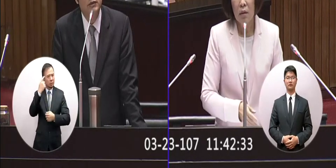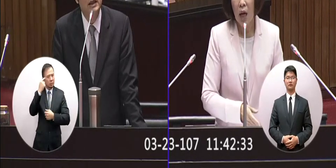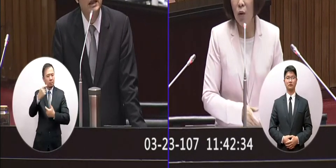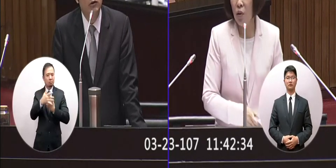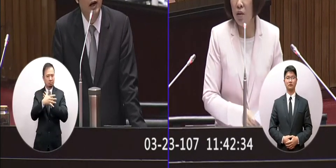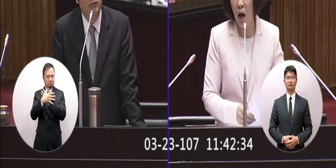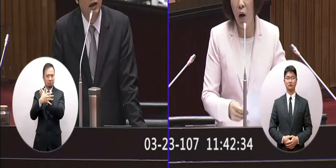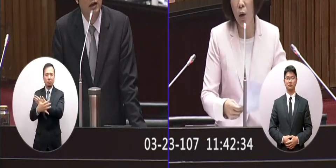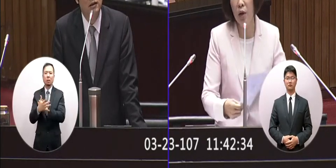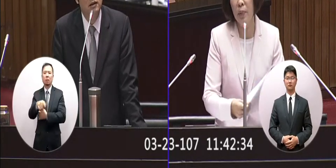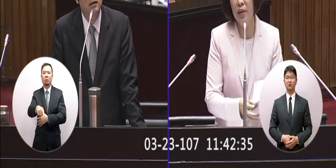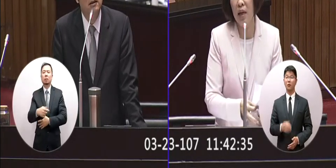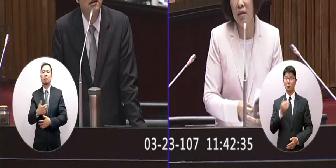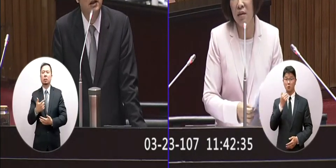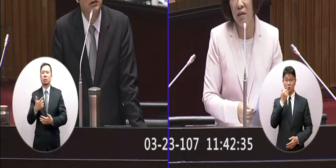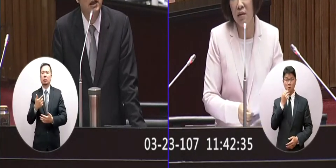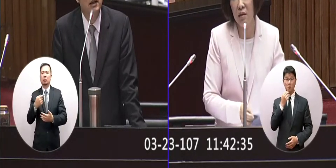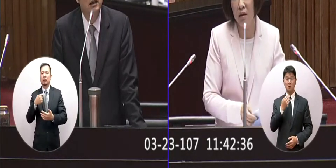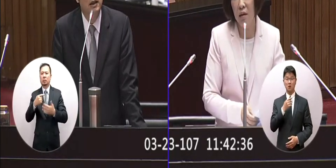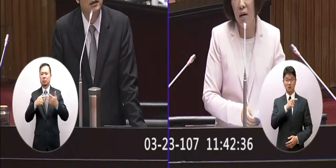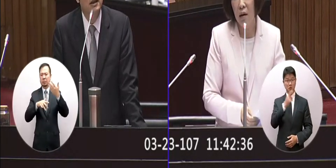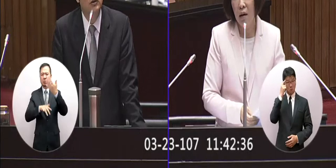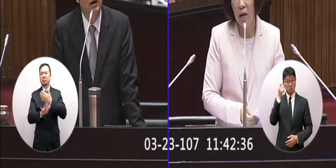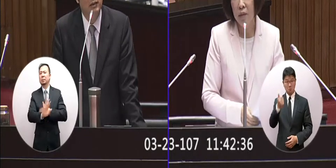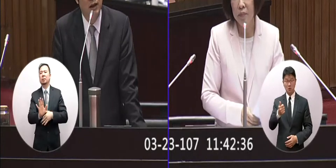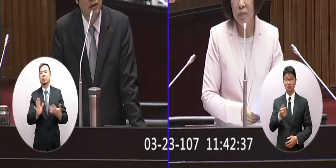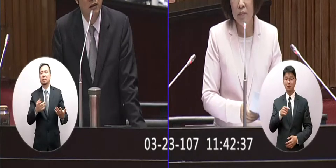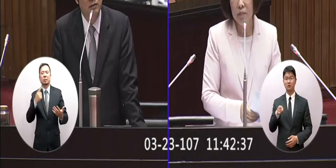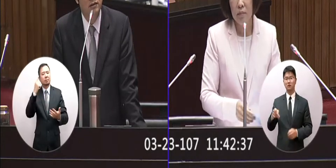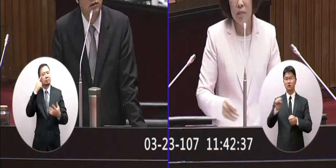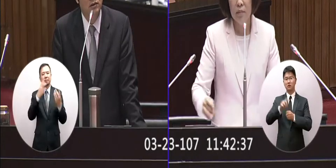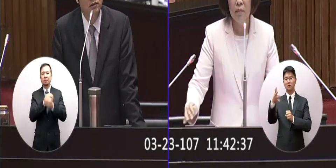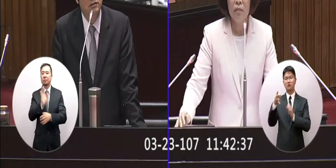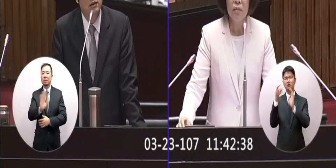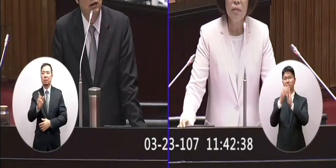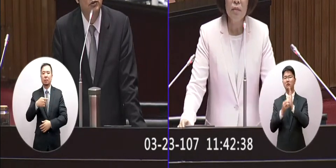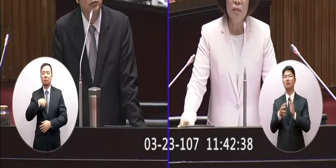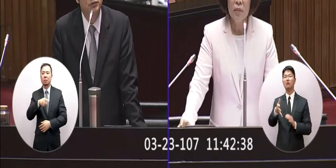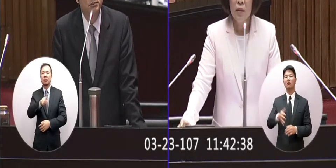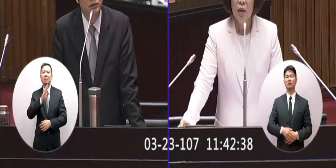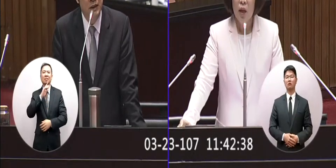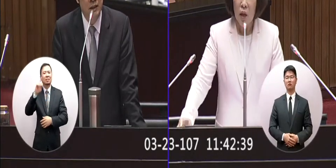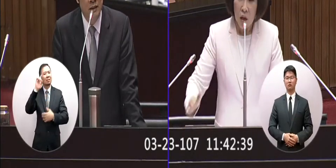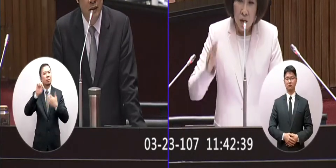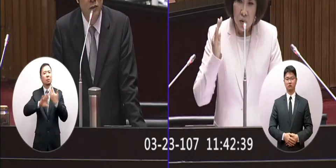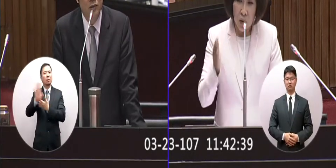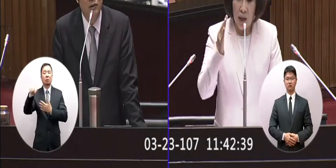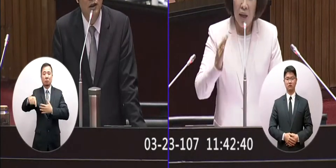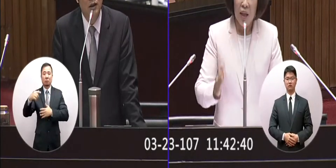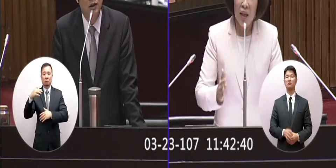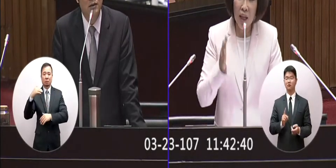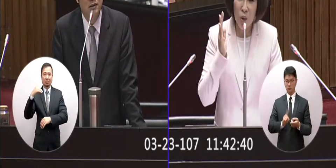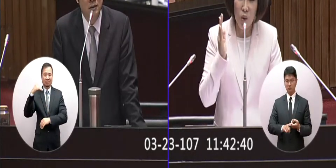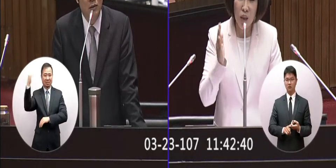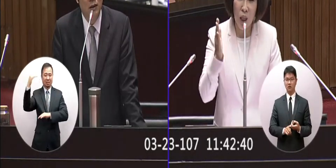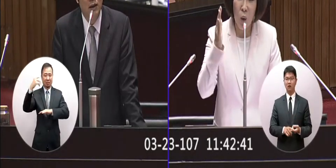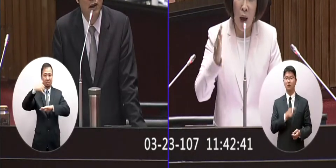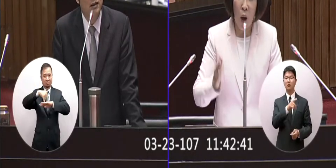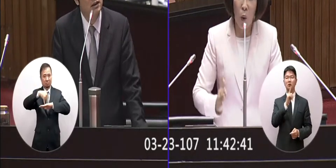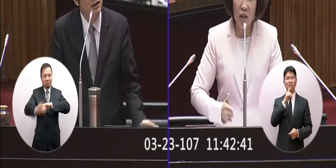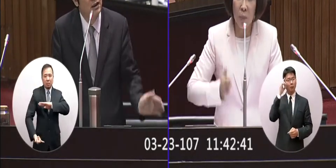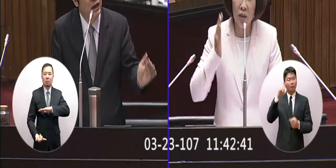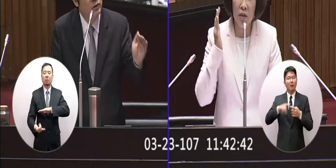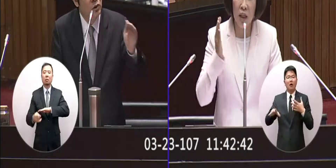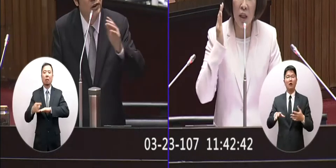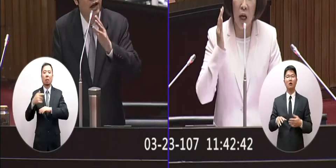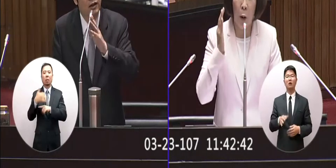上校是因为 意外？他如果是好意，为什么加这四个字呢？ 因为他是意外嘛，哈，从高处 不幸跌落。 对。你也说是意